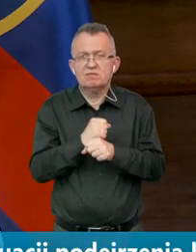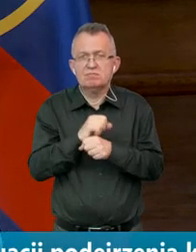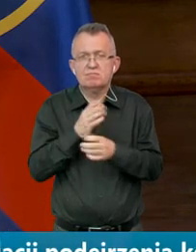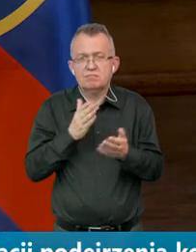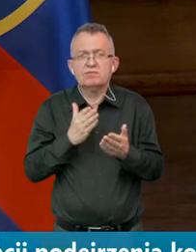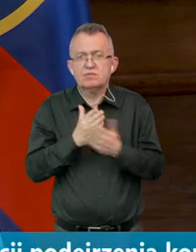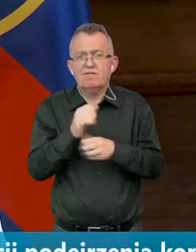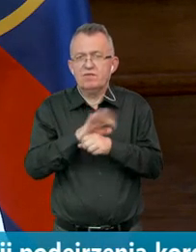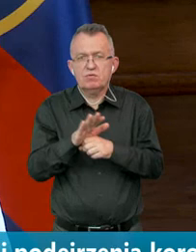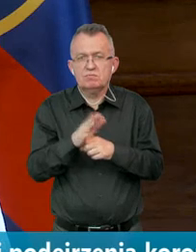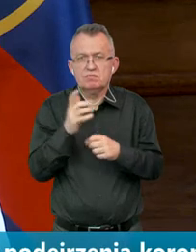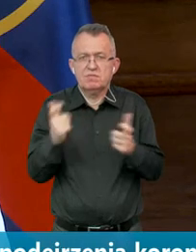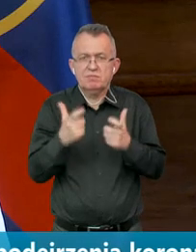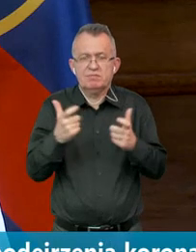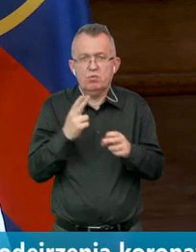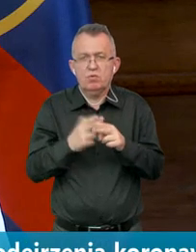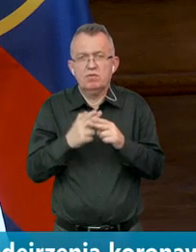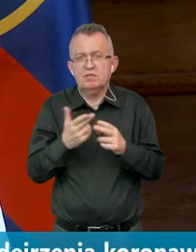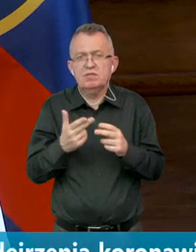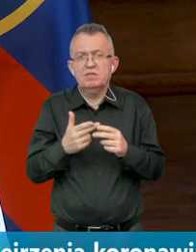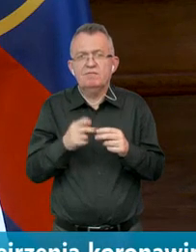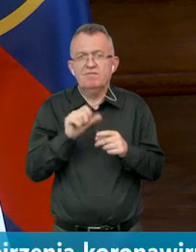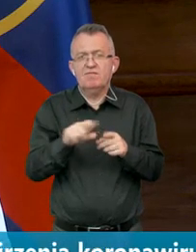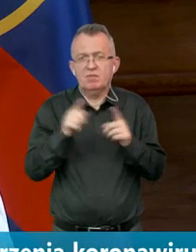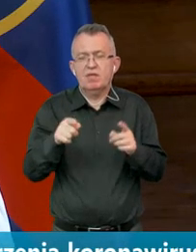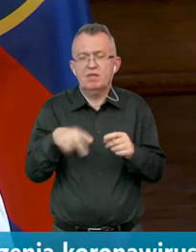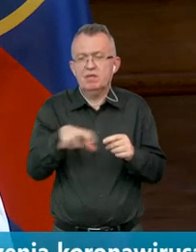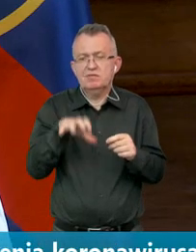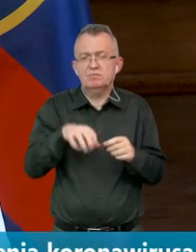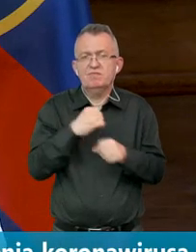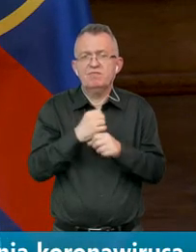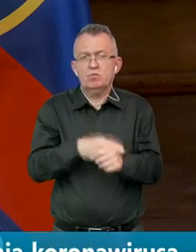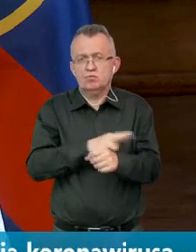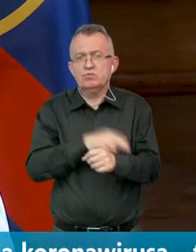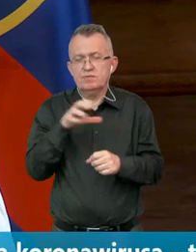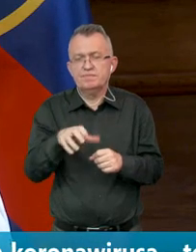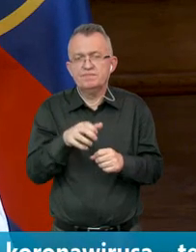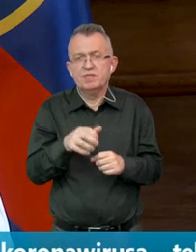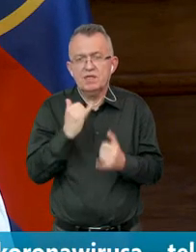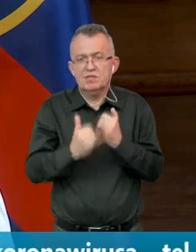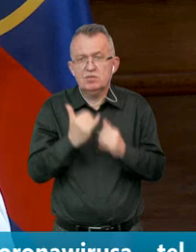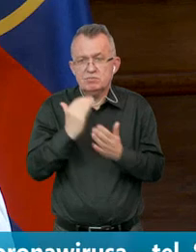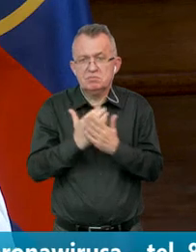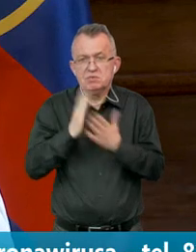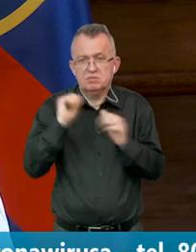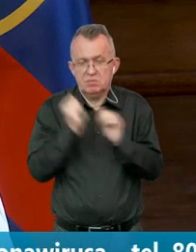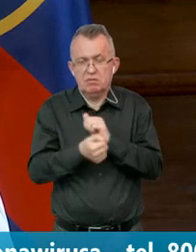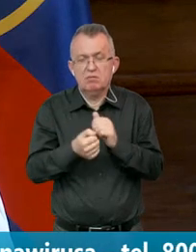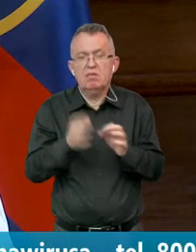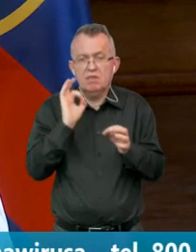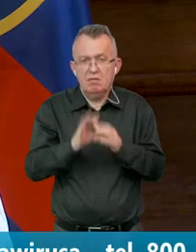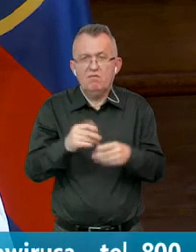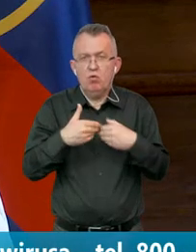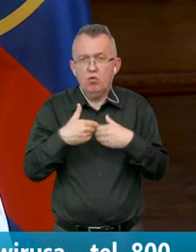spowodowany zachorowaniami na COVID w ramach tutaj naszego zespołu w urzędzie, więc jeżeli tylko przepisy się zmienią, natychmiast